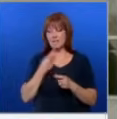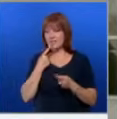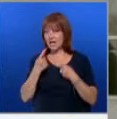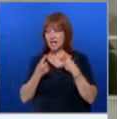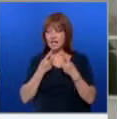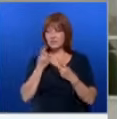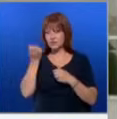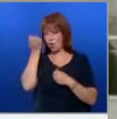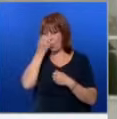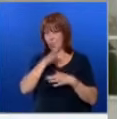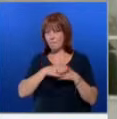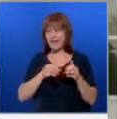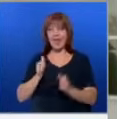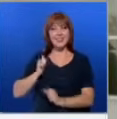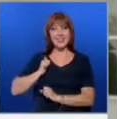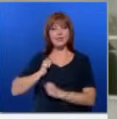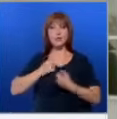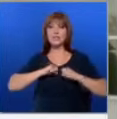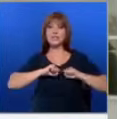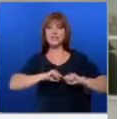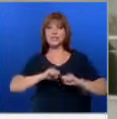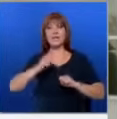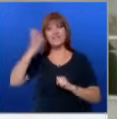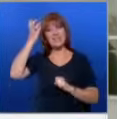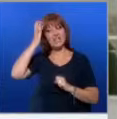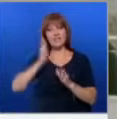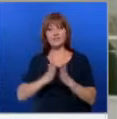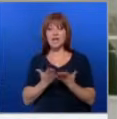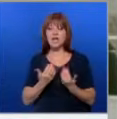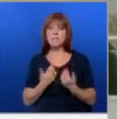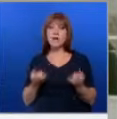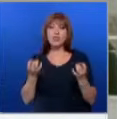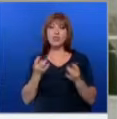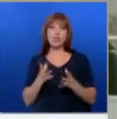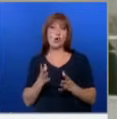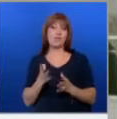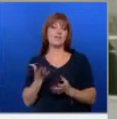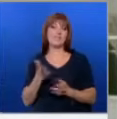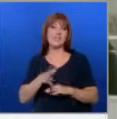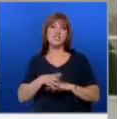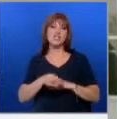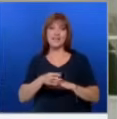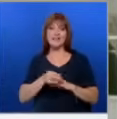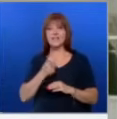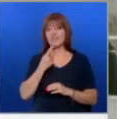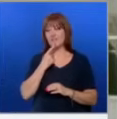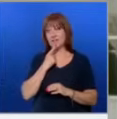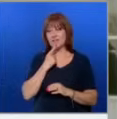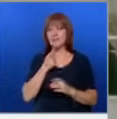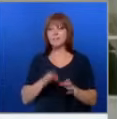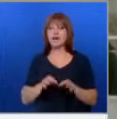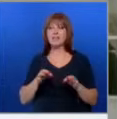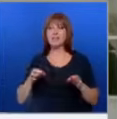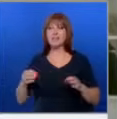за способностите на НАТО да защитава страните членки. Имаме две нови членки – Швеция и Финландия, която има